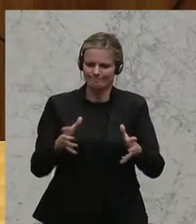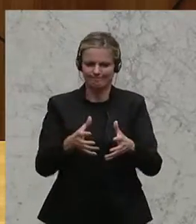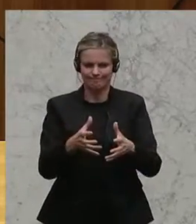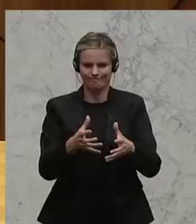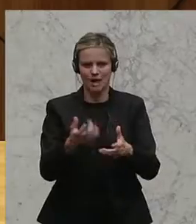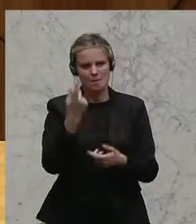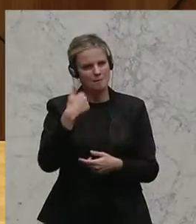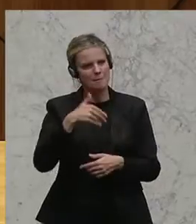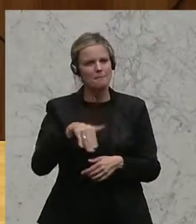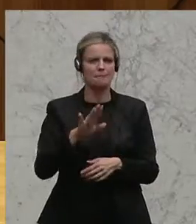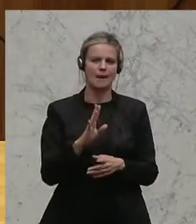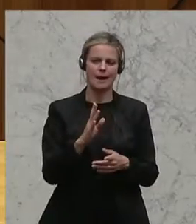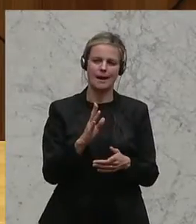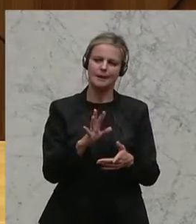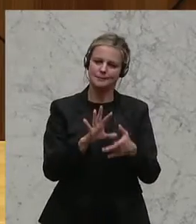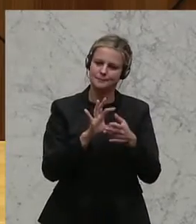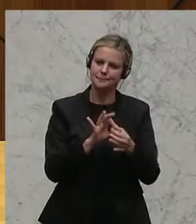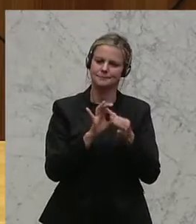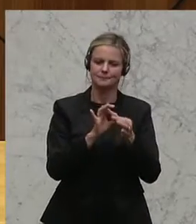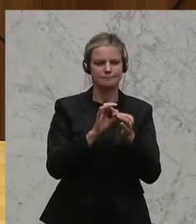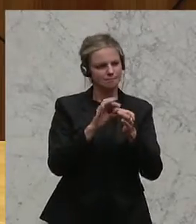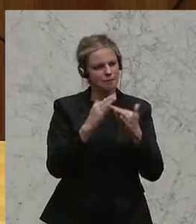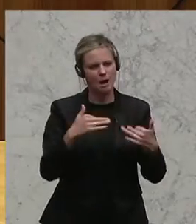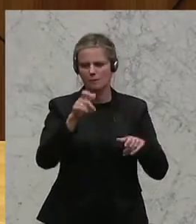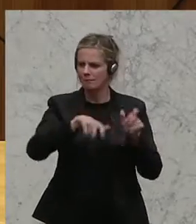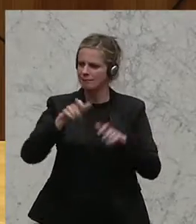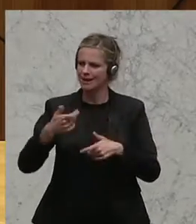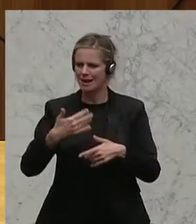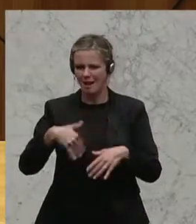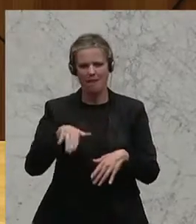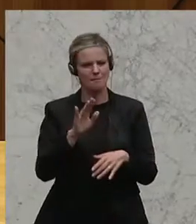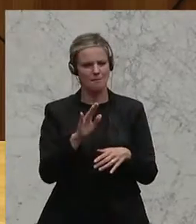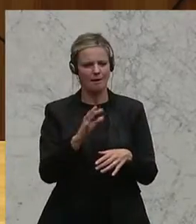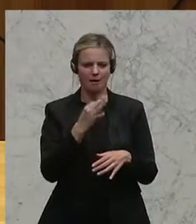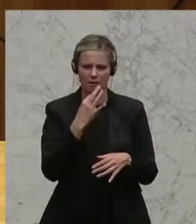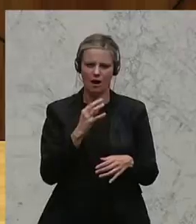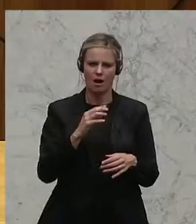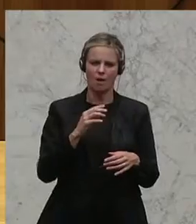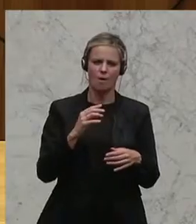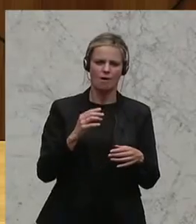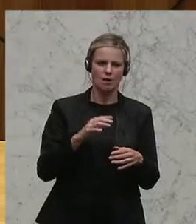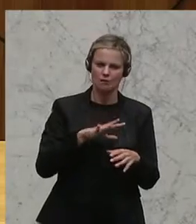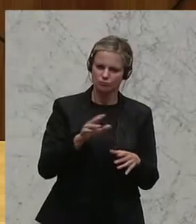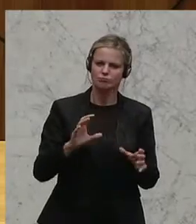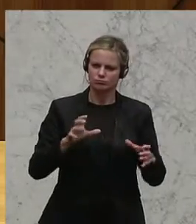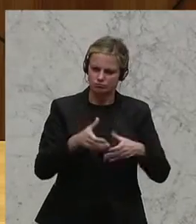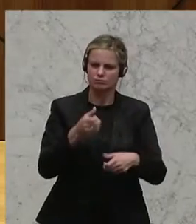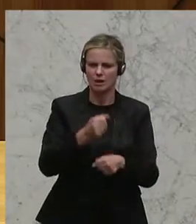meine ich aber generell mit unserer Arbeit als Parlamentarier, dass wir uns viel zu sehr verzetteln und viel zu sehr in die Details